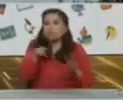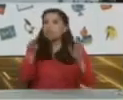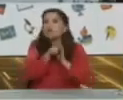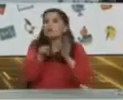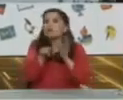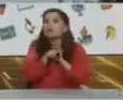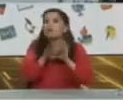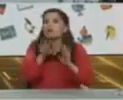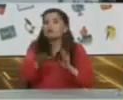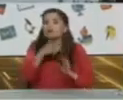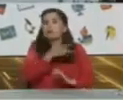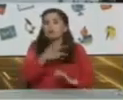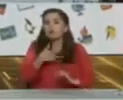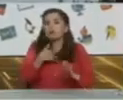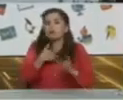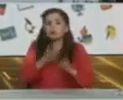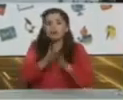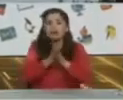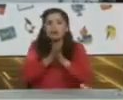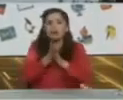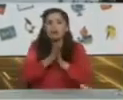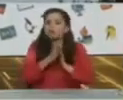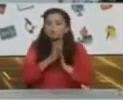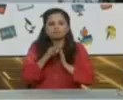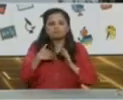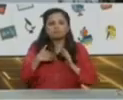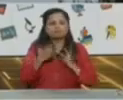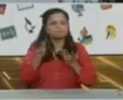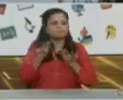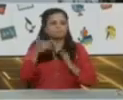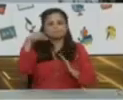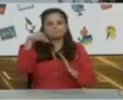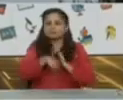नेगेटिव मोटिवेशन की संभावनाएं बढ़ जाती है।